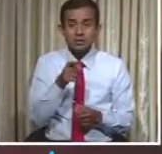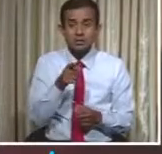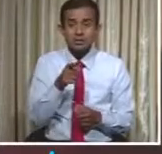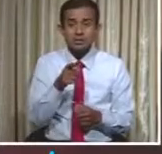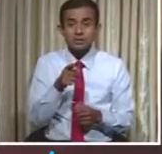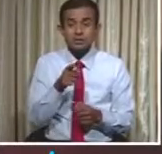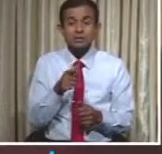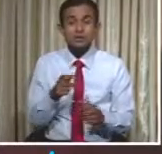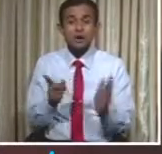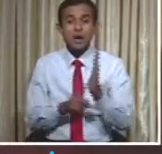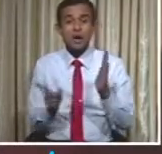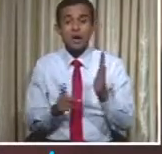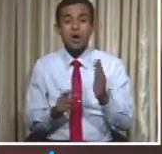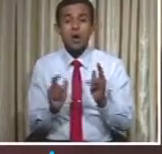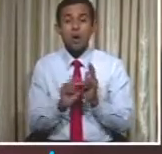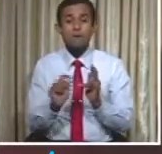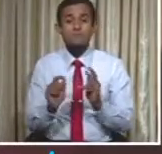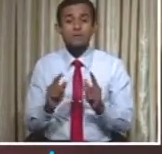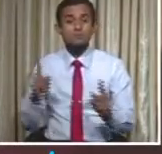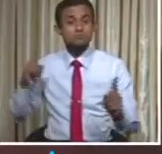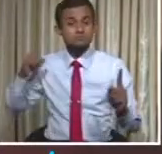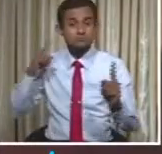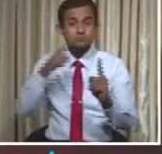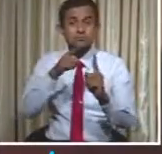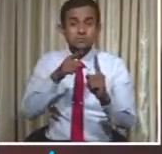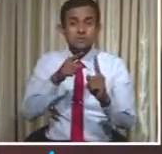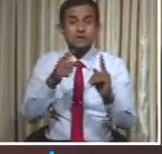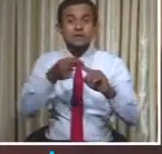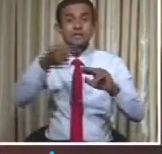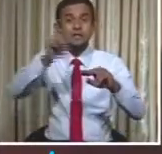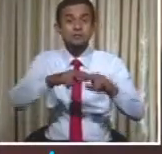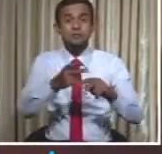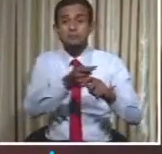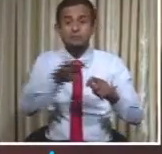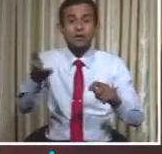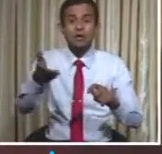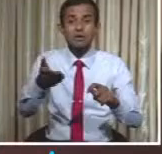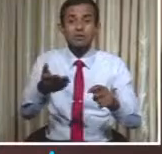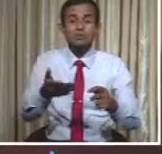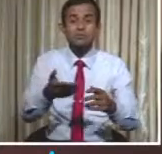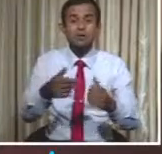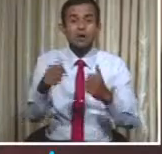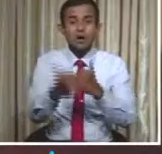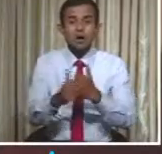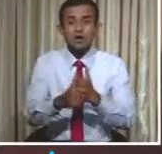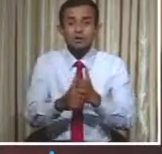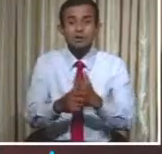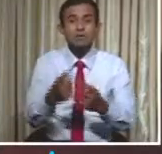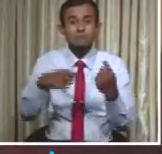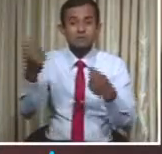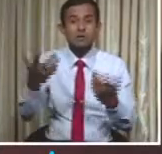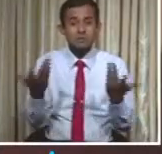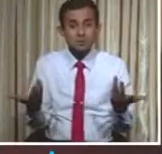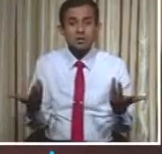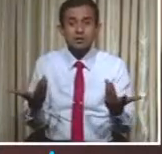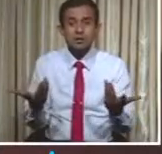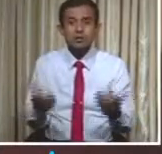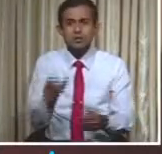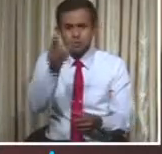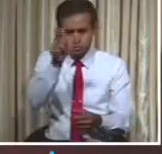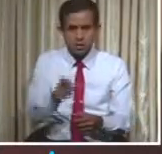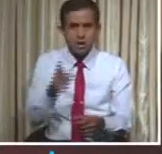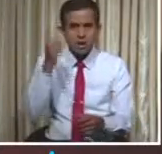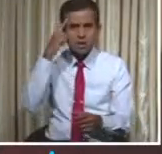එලවෙලව කම්කරු කාර්යාල මේ මේ මිනිසුන්ට EPF කියවා ගන්න තියා මොනවා හරි නිෂ්පාදනයක් අලෙවි කරගන්න බැරුව ඉන්නේ ඔබතුමා දන්නවා